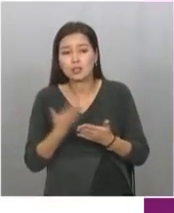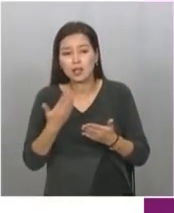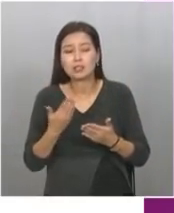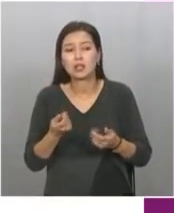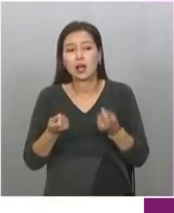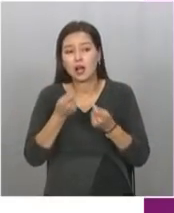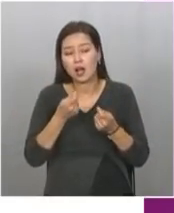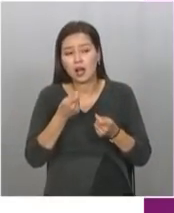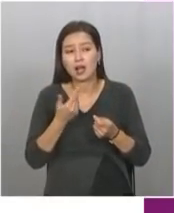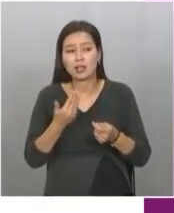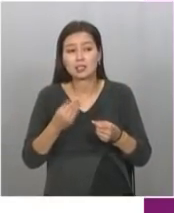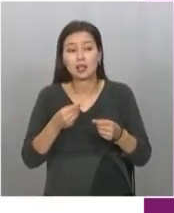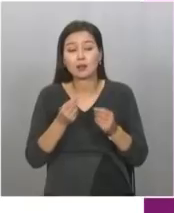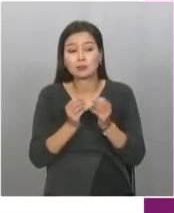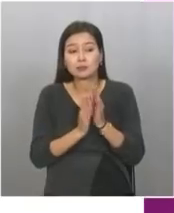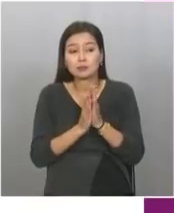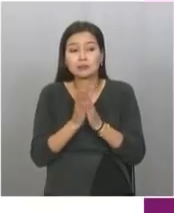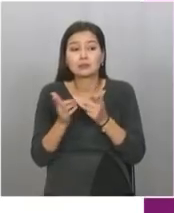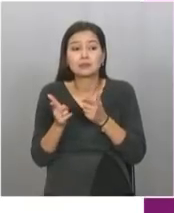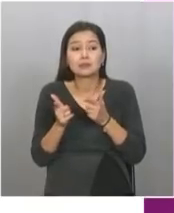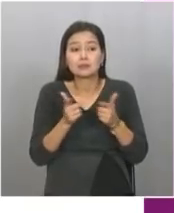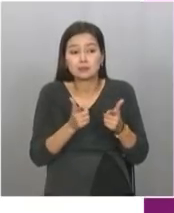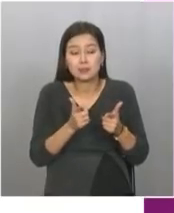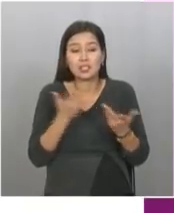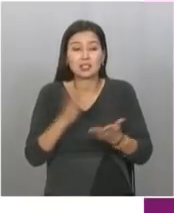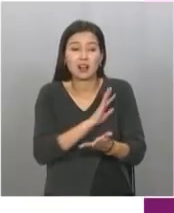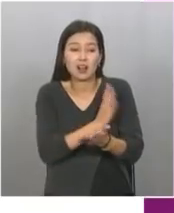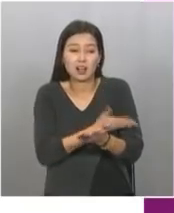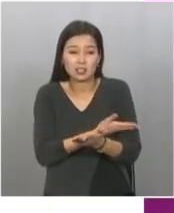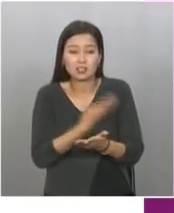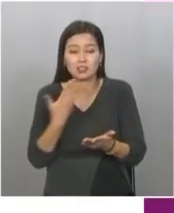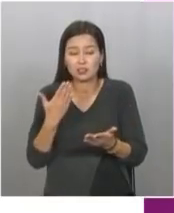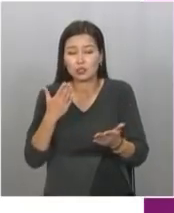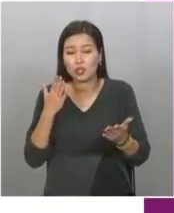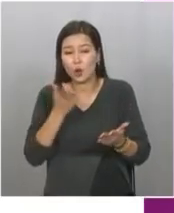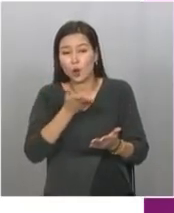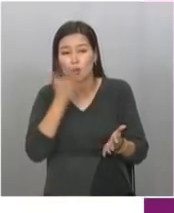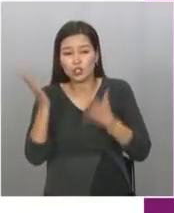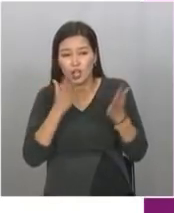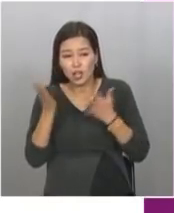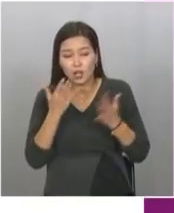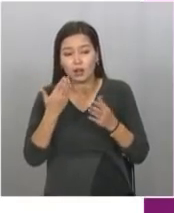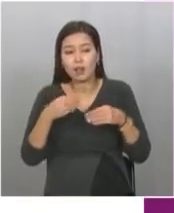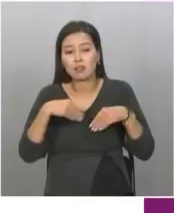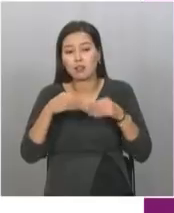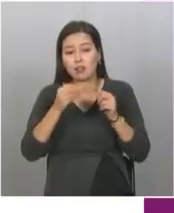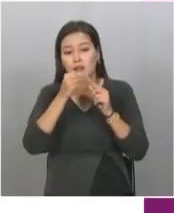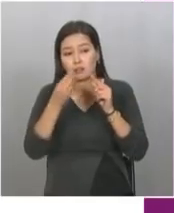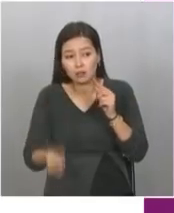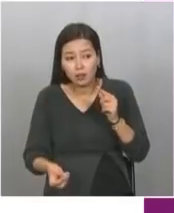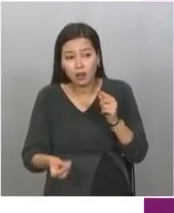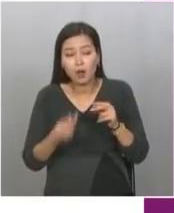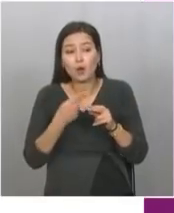астықтың дәні пісіп тұрған кезде қатты жел соқса, егіннің дәндері түсіп қалады. Мезгілінде